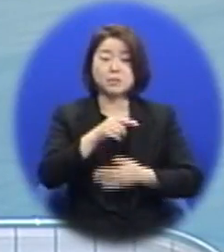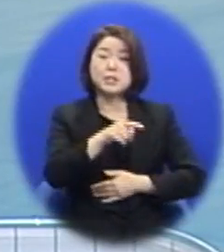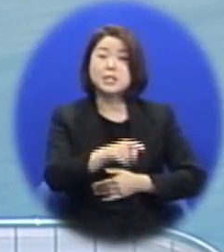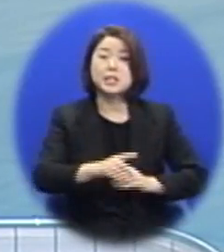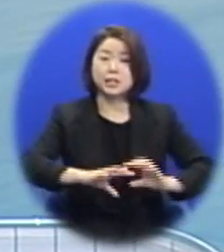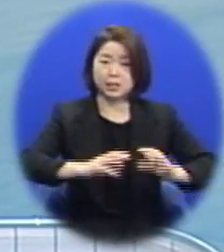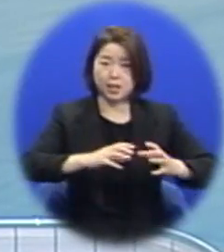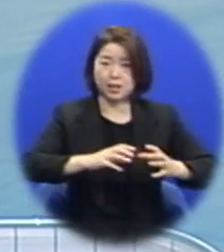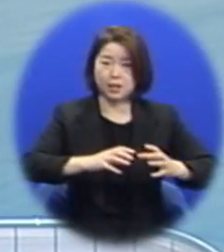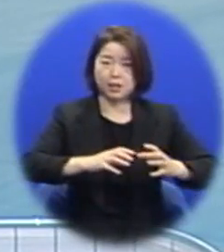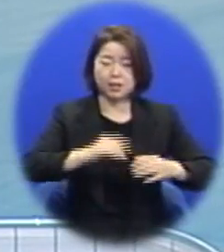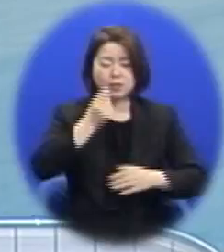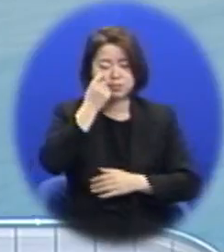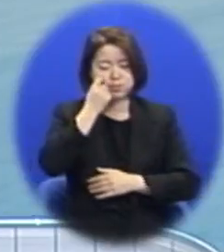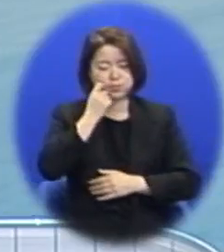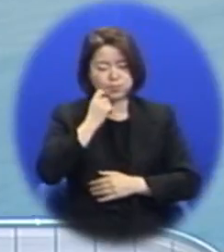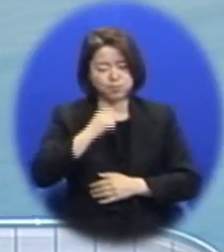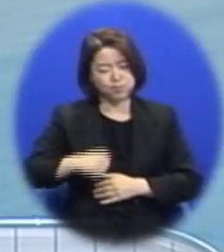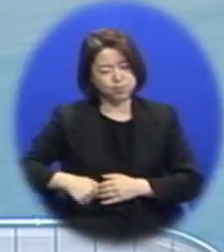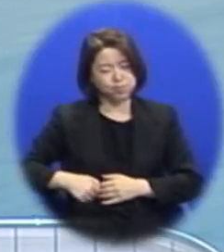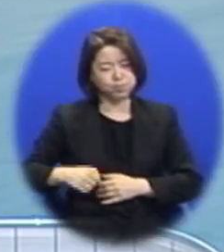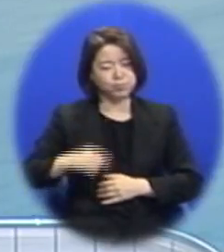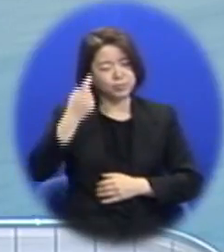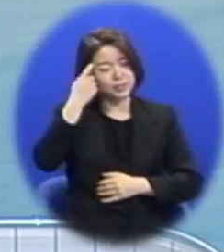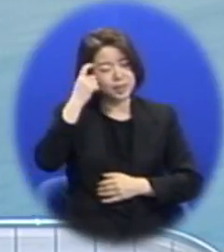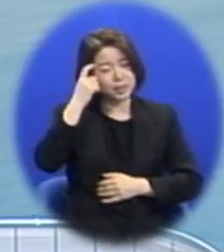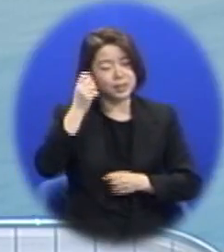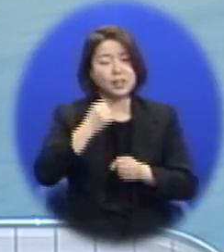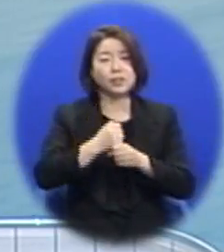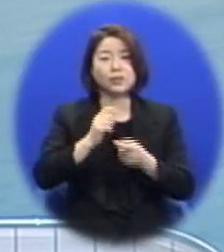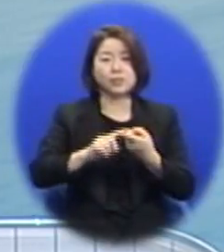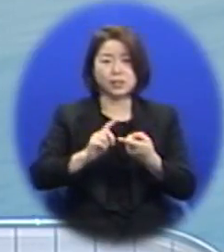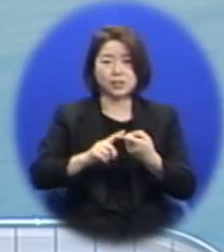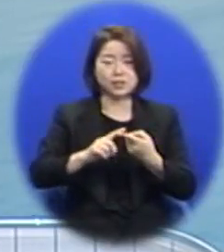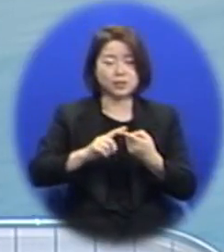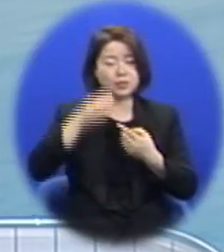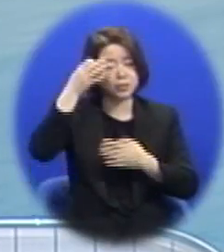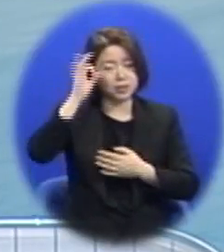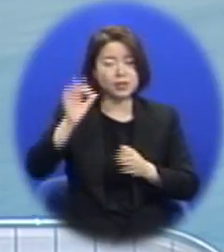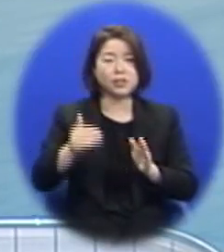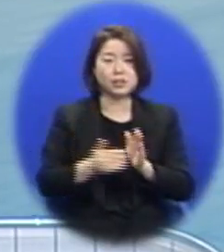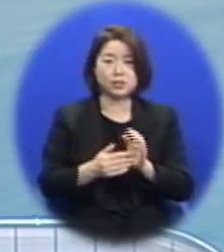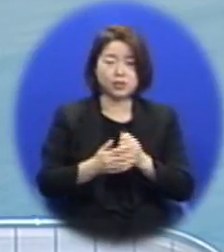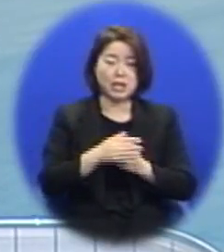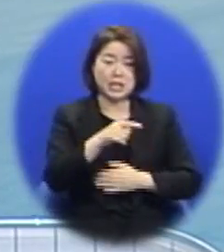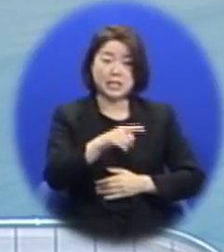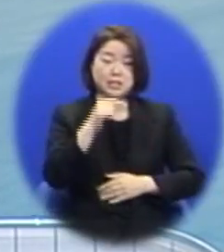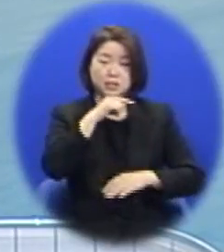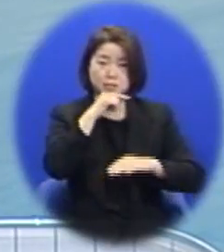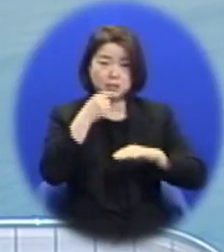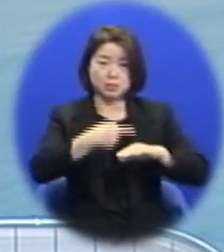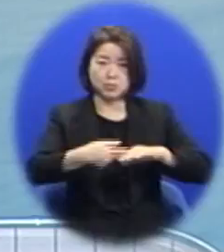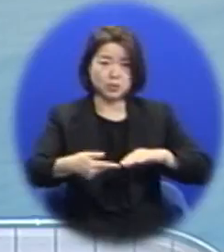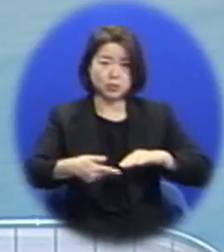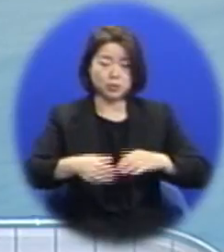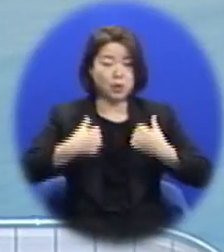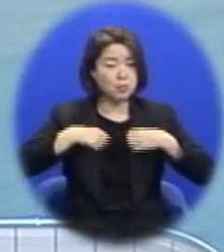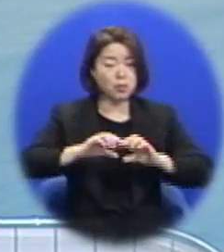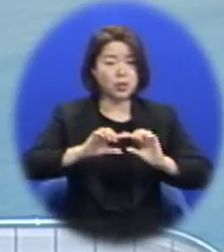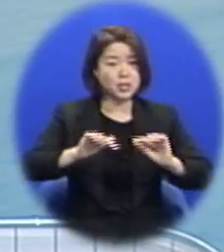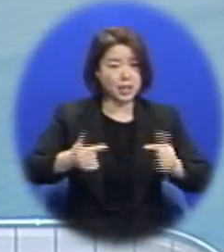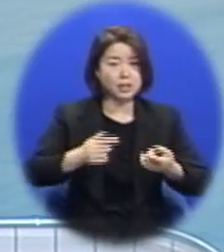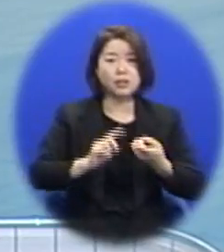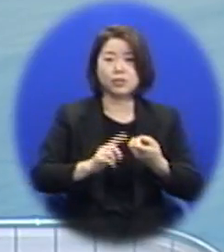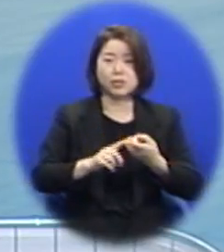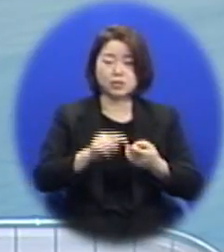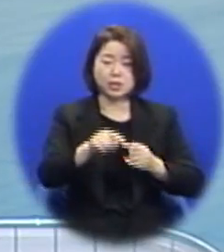나라를 긍휼히 여기시는 것을 깨닫게 하셨어요. 이 민족을 포기하지 않으시는 것을 이 요한계시록을 읽으면서